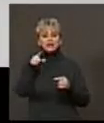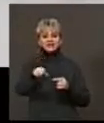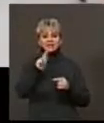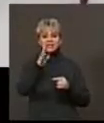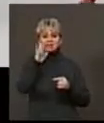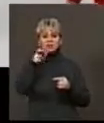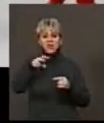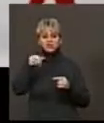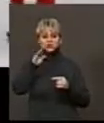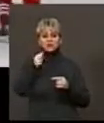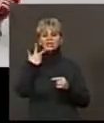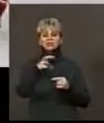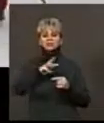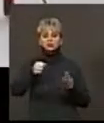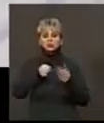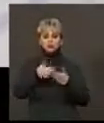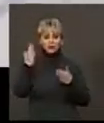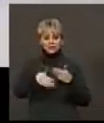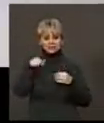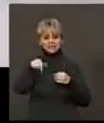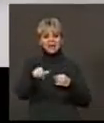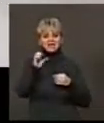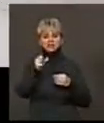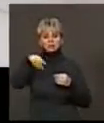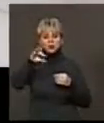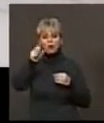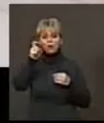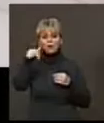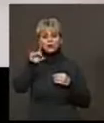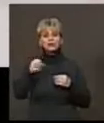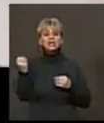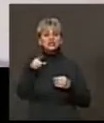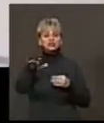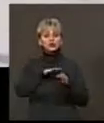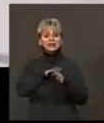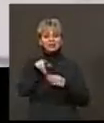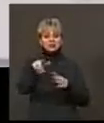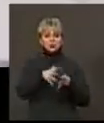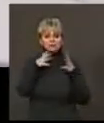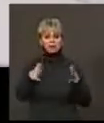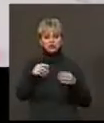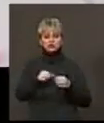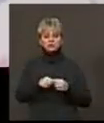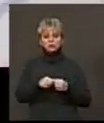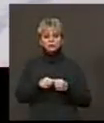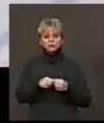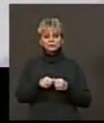Кирилл Власов. А за 3 минуты до финальной сирены Алексей Прохоров еще и реализовал большинство.